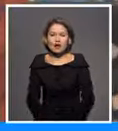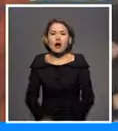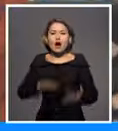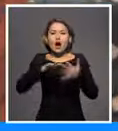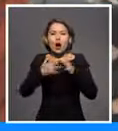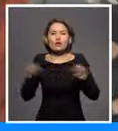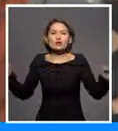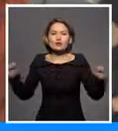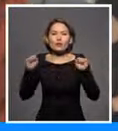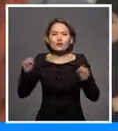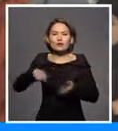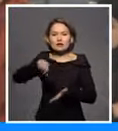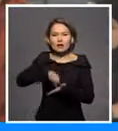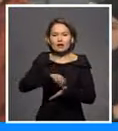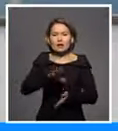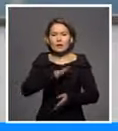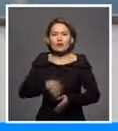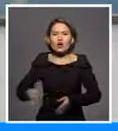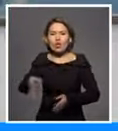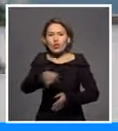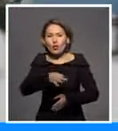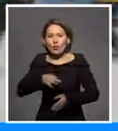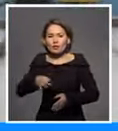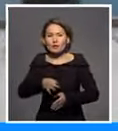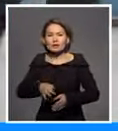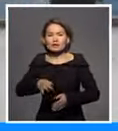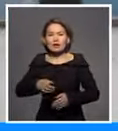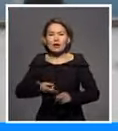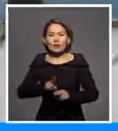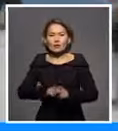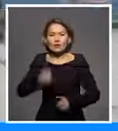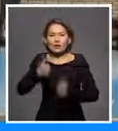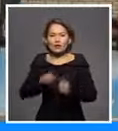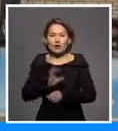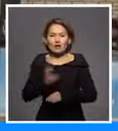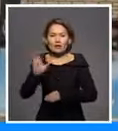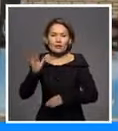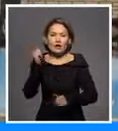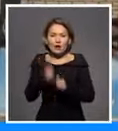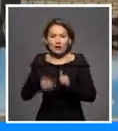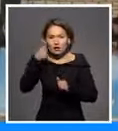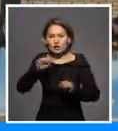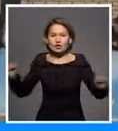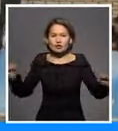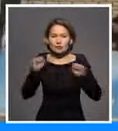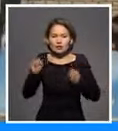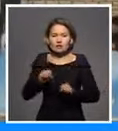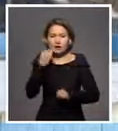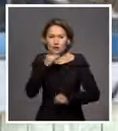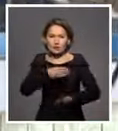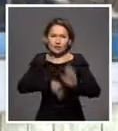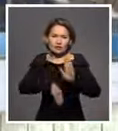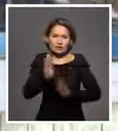алады. Аудандық кезеңде үздік деп танылғандар облысқа жолдама алады. Тұрақты түрде өткізіліп тұратындықтан жыл сайын спортшылардың деңгейі де өсіп келеді дейді